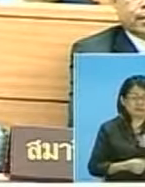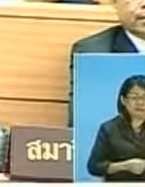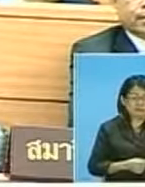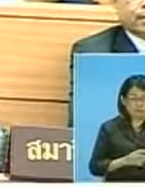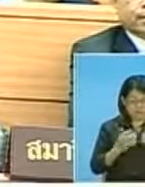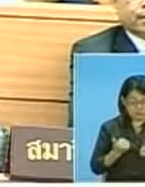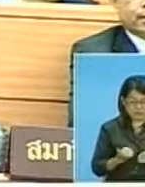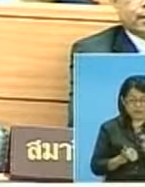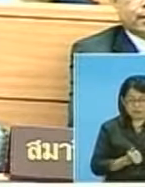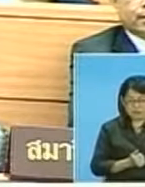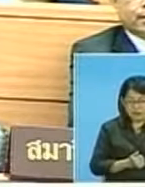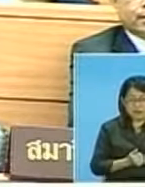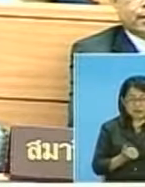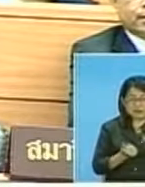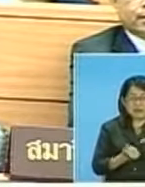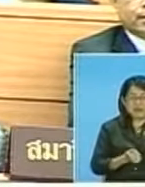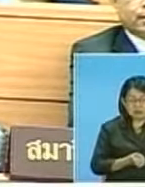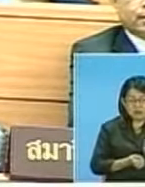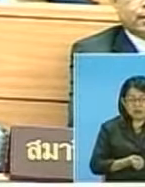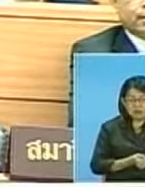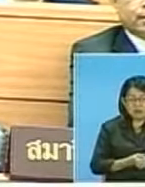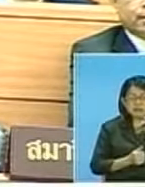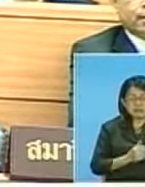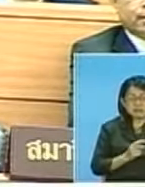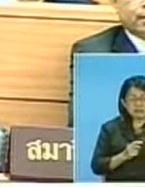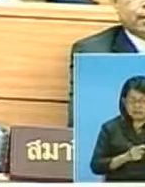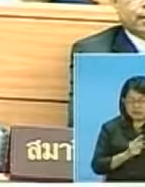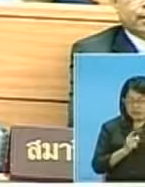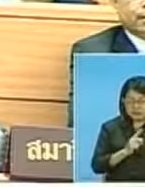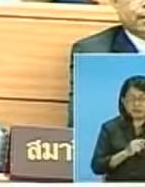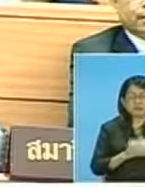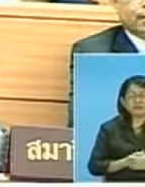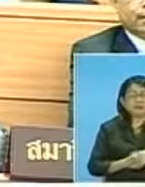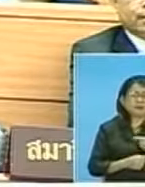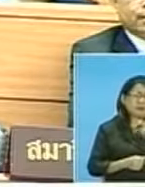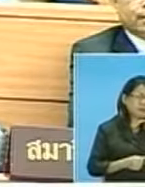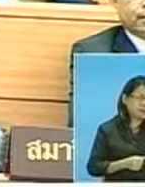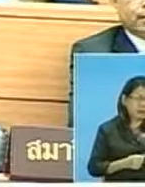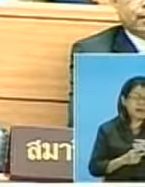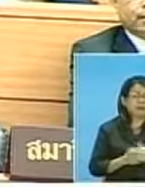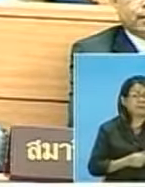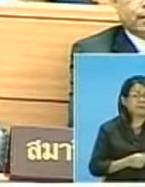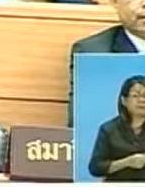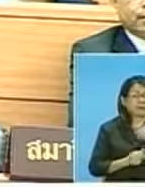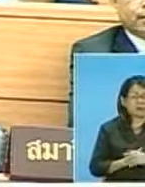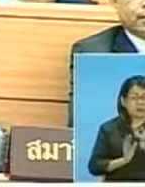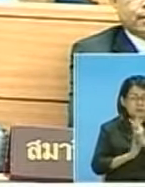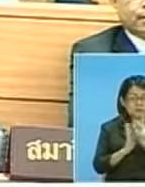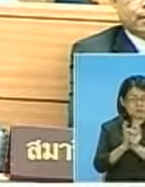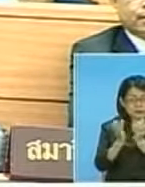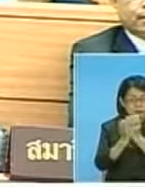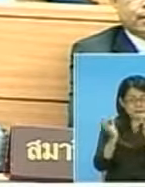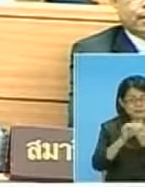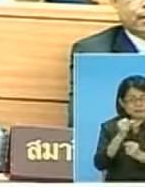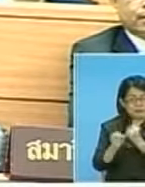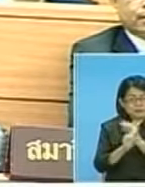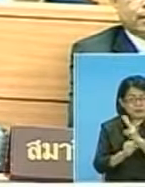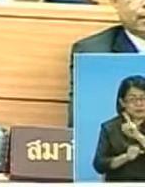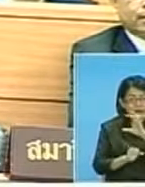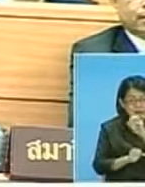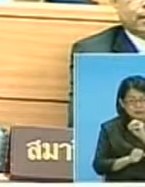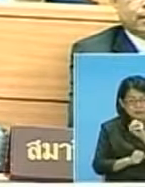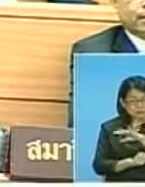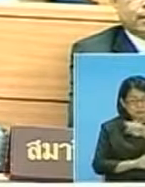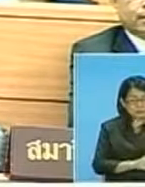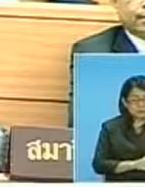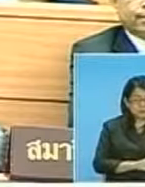บับนี้น่าจะเป็นฉบับที่ดีที่สุดเราพูดกันอย่างนี้มาอย่างน้อยก็เมื่อปีรัฐธรรมนูญปี2540เราก็เคยคาดหวังไ